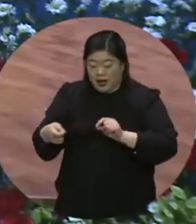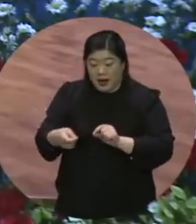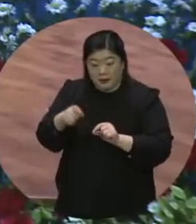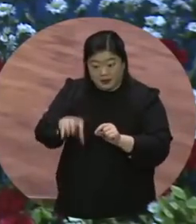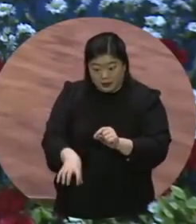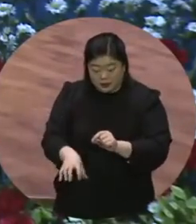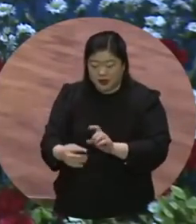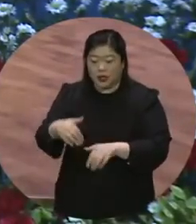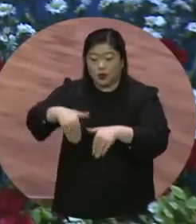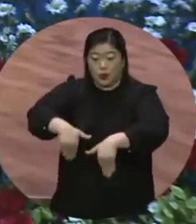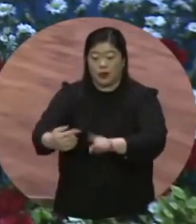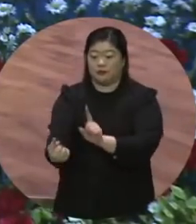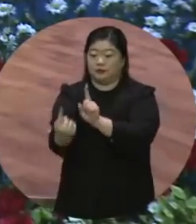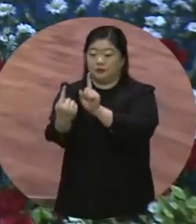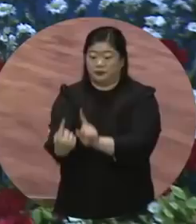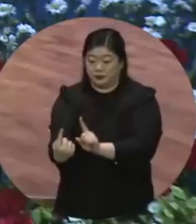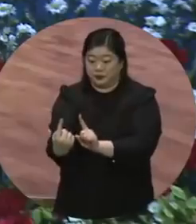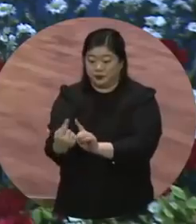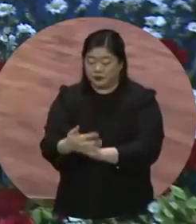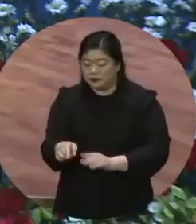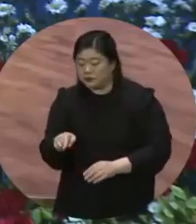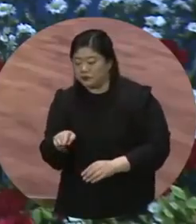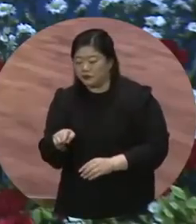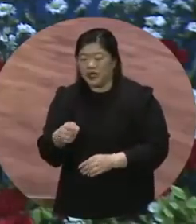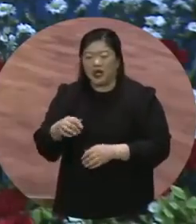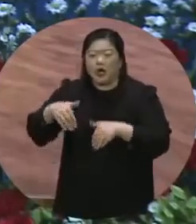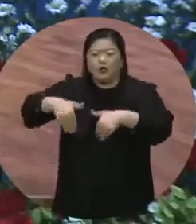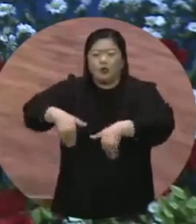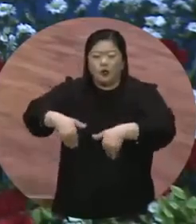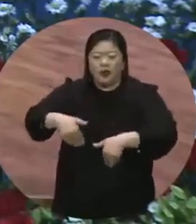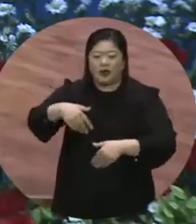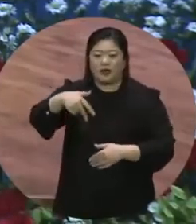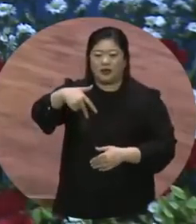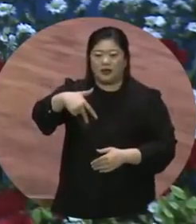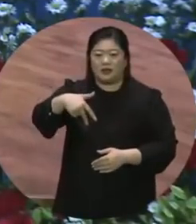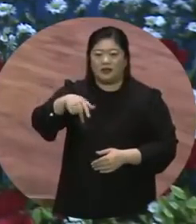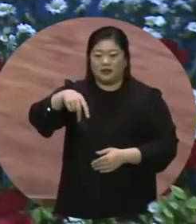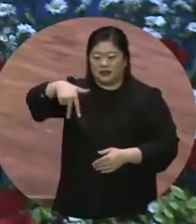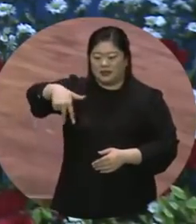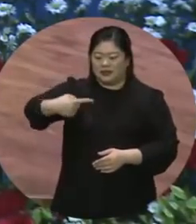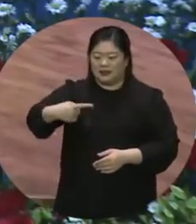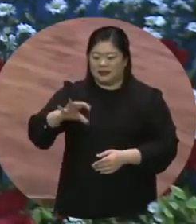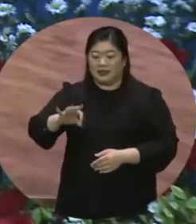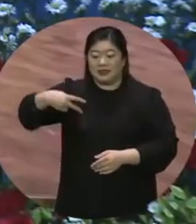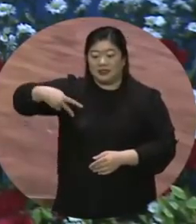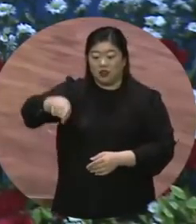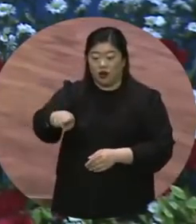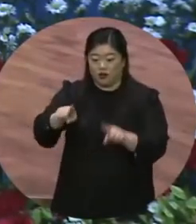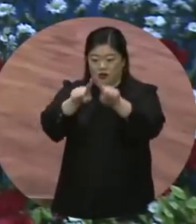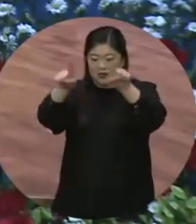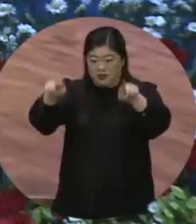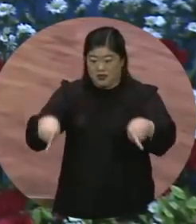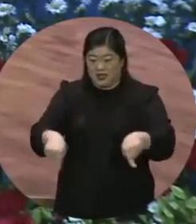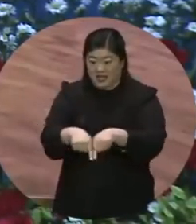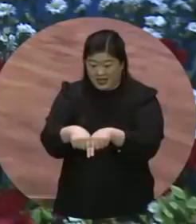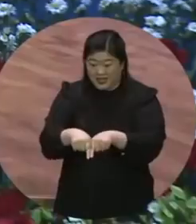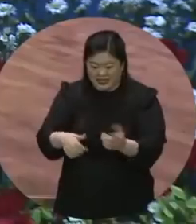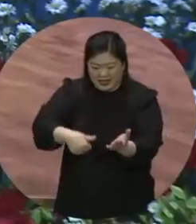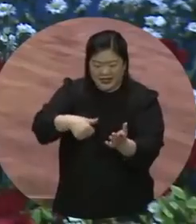노예 앞에서 노예 정서가 있거든요. 그 사람 노예 정서를 찢어버립니다. 노예